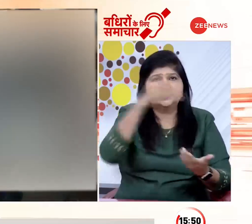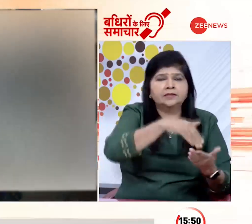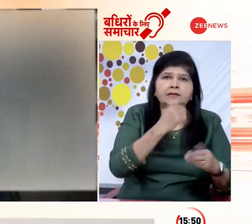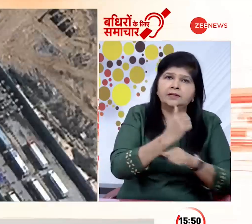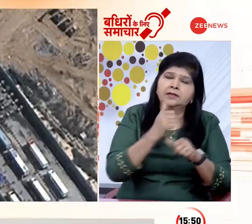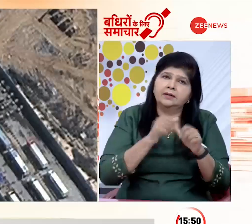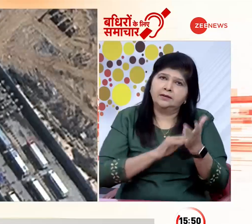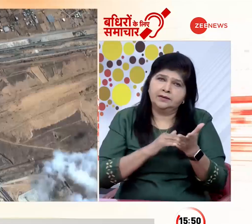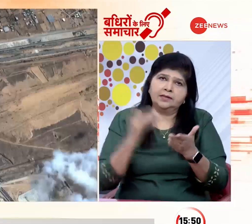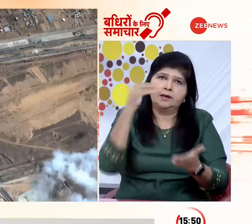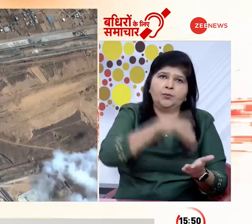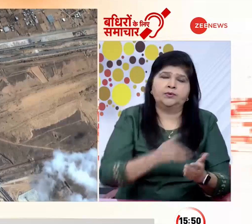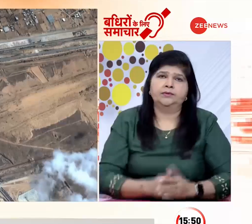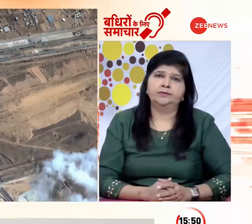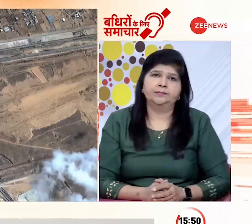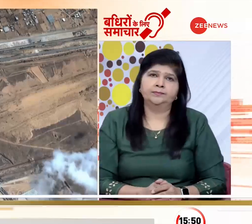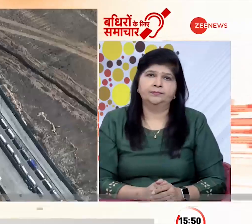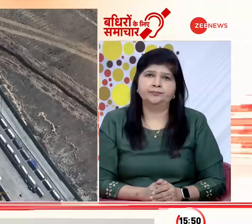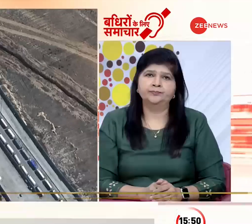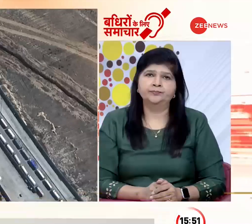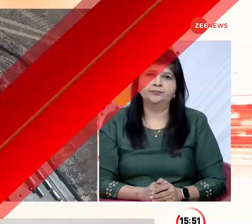20 ट्रक गाजा पहुंचेंगे।